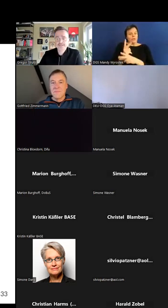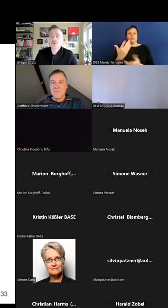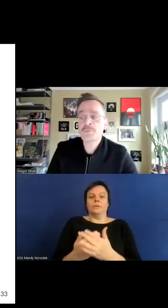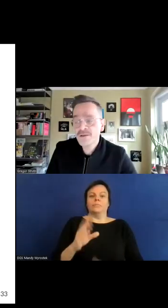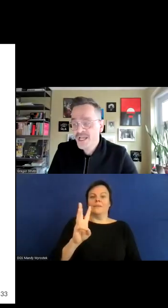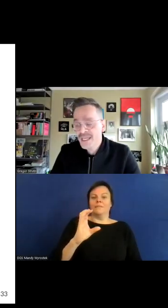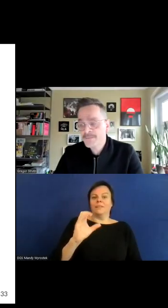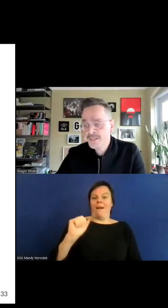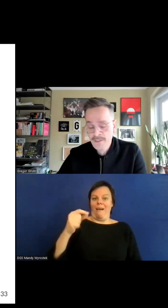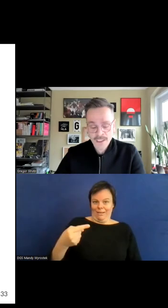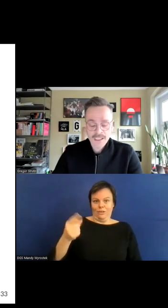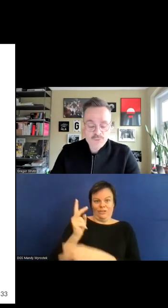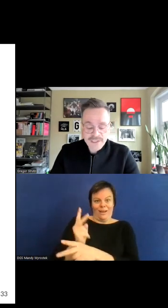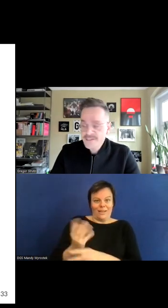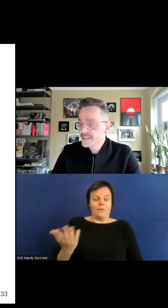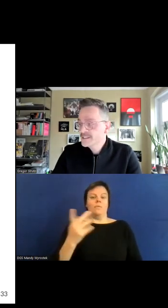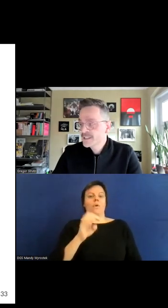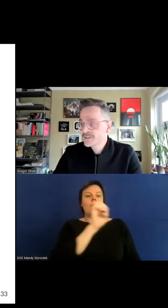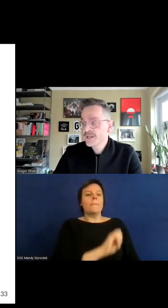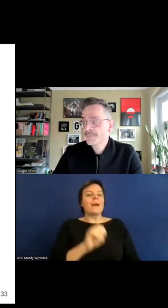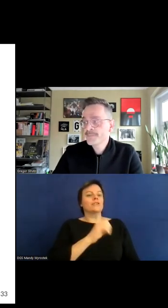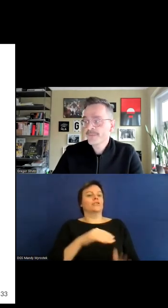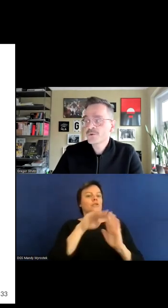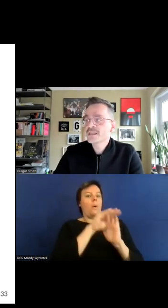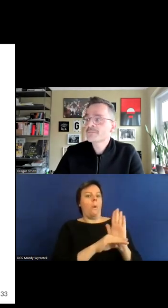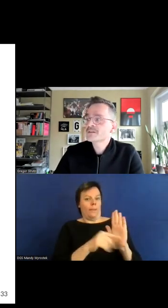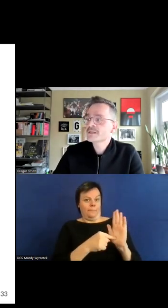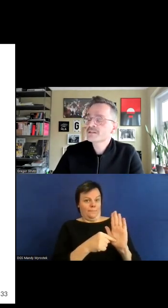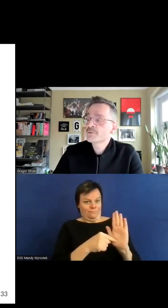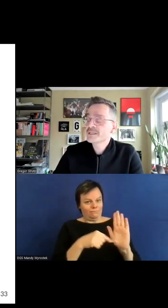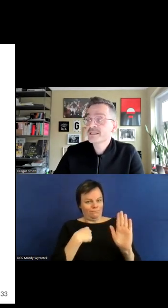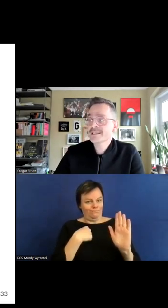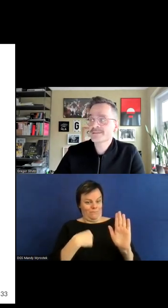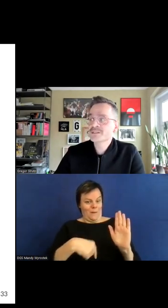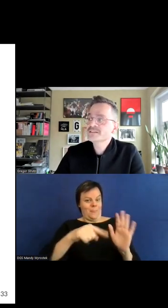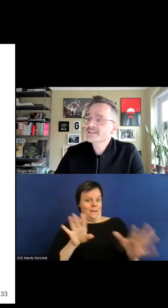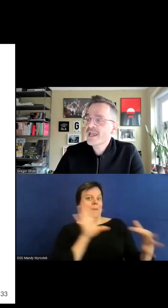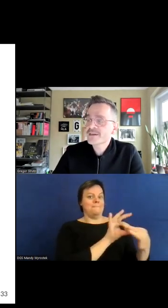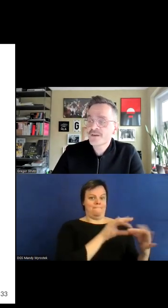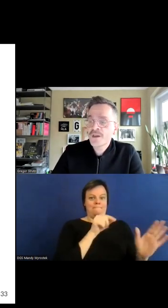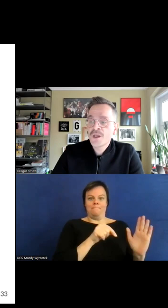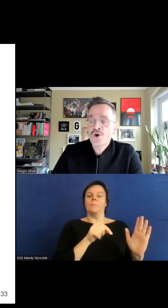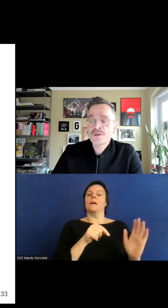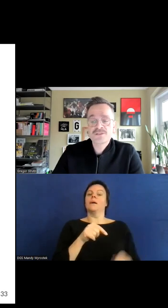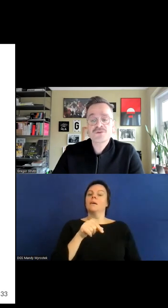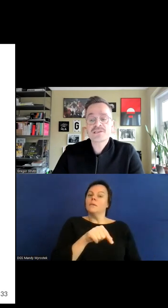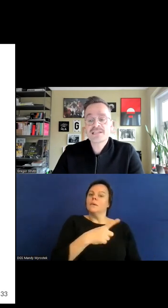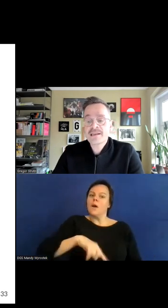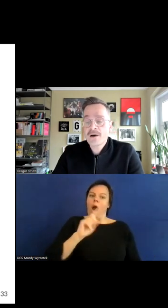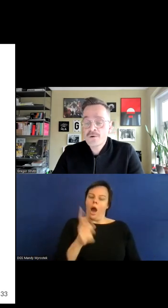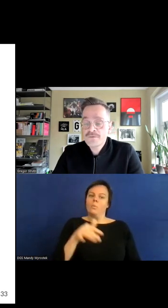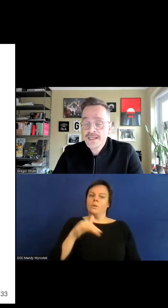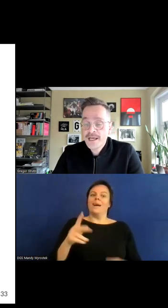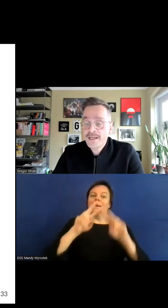wir haben auf europäischer ebene eu richtlinien und eben den european accessibilities act und natürlich